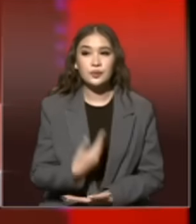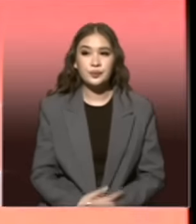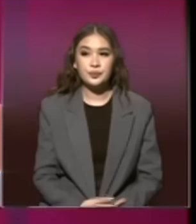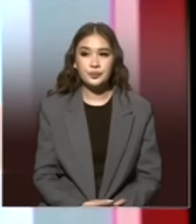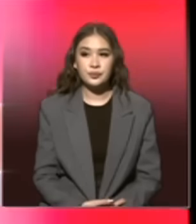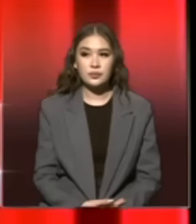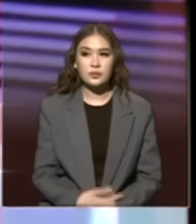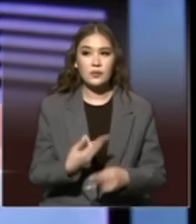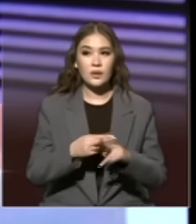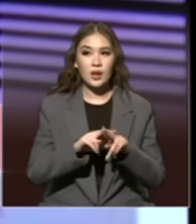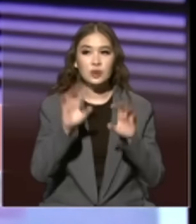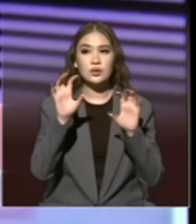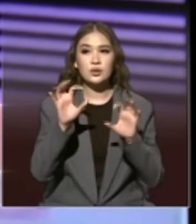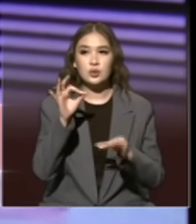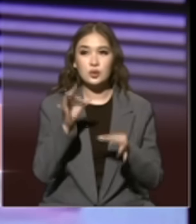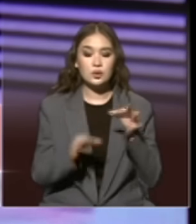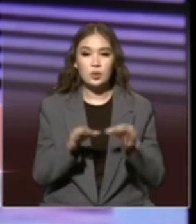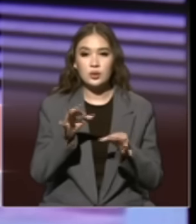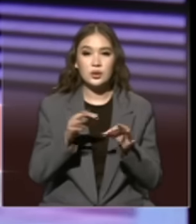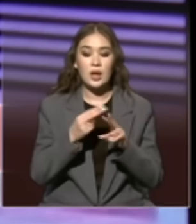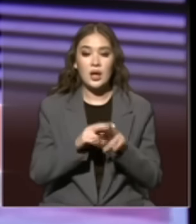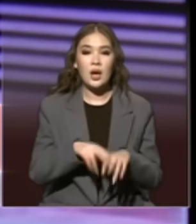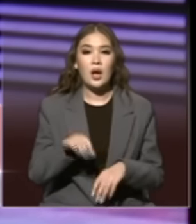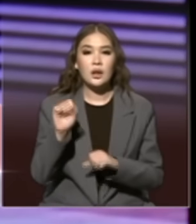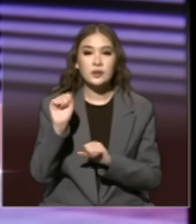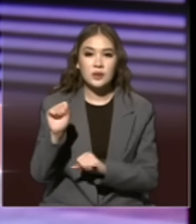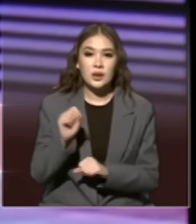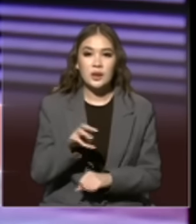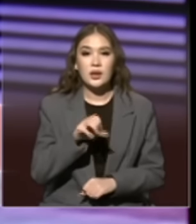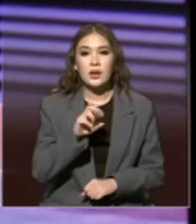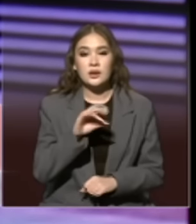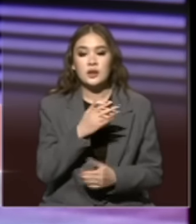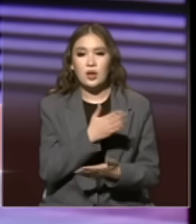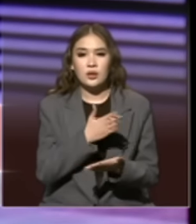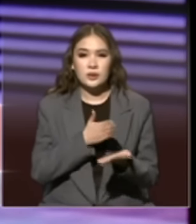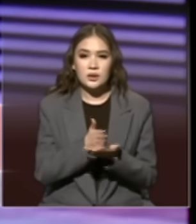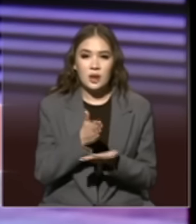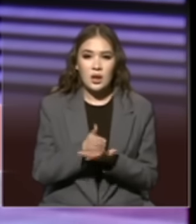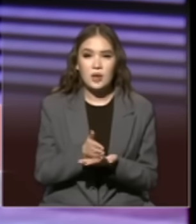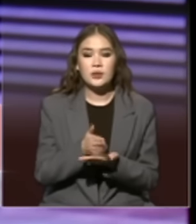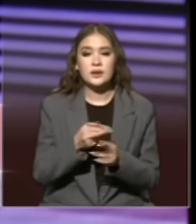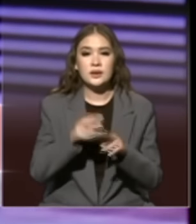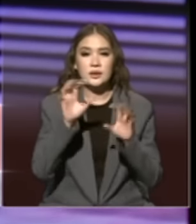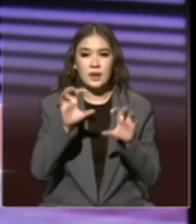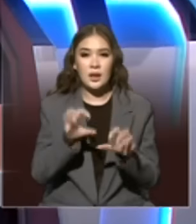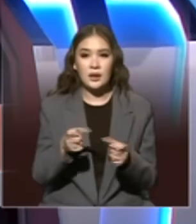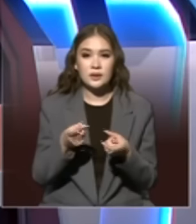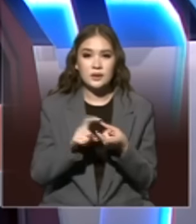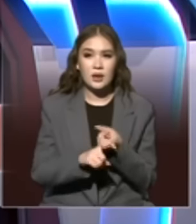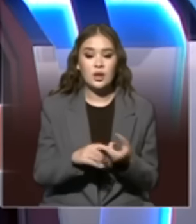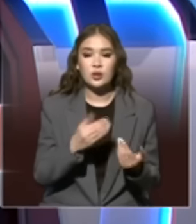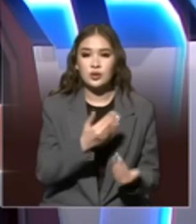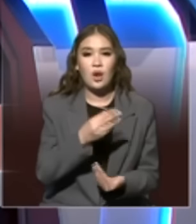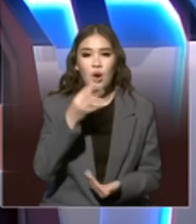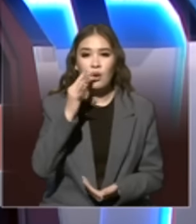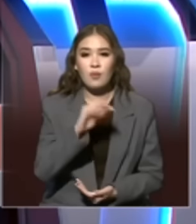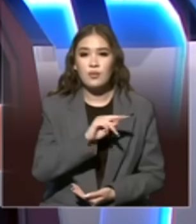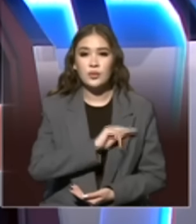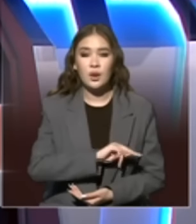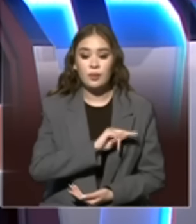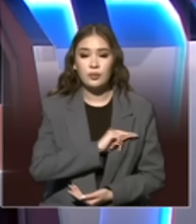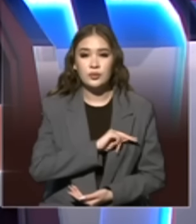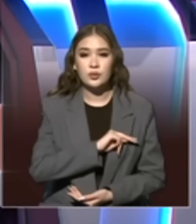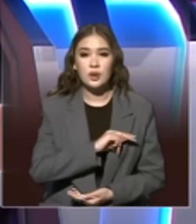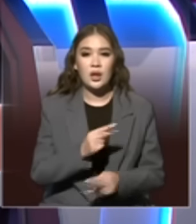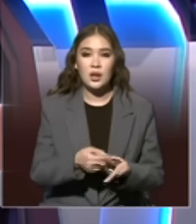жаңағы сот процесінде кезіндегі адвокаттың қолданатын тактикасы, стратегиясы заңға сәйкес ол кәсіби қызмет. Сондықтан да ол мен